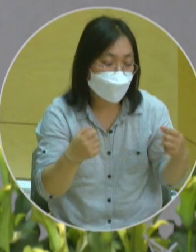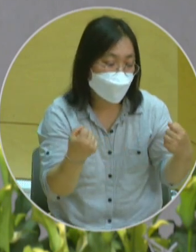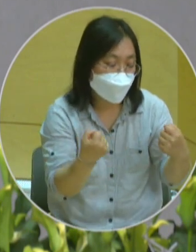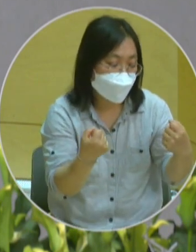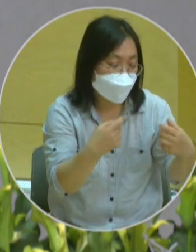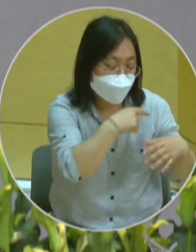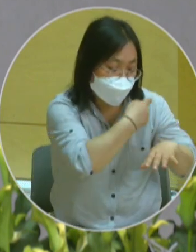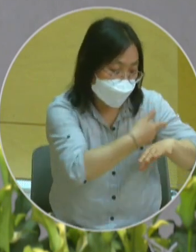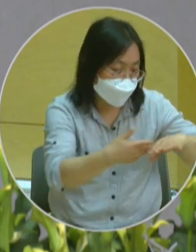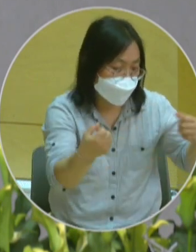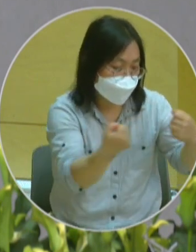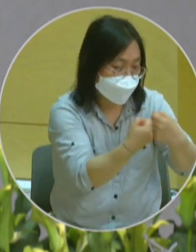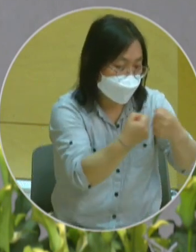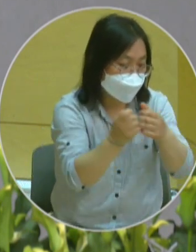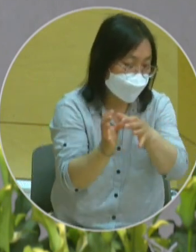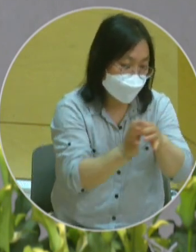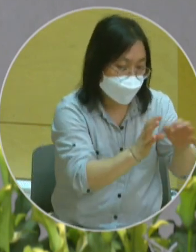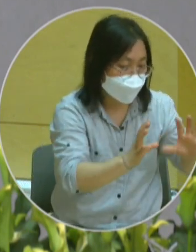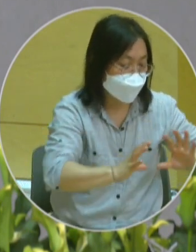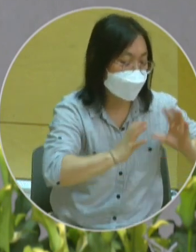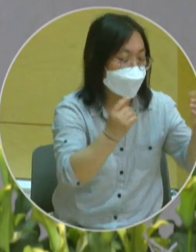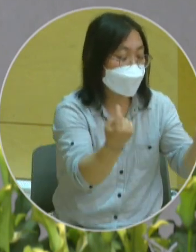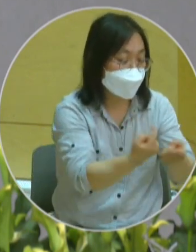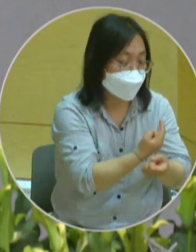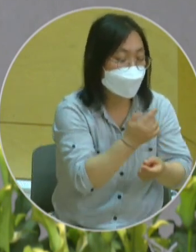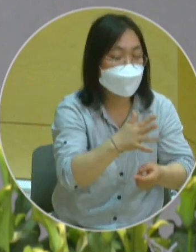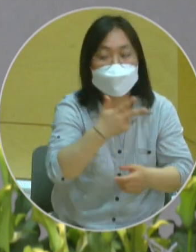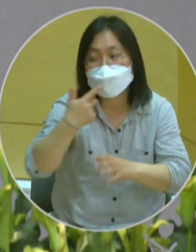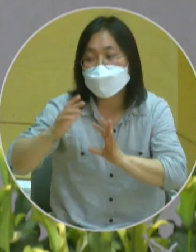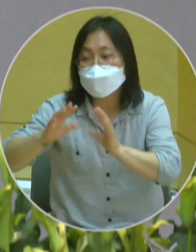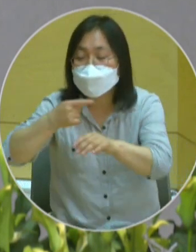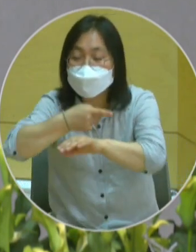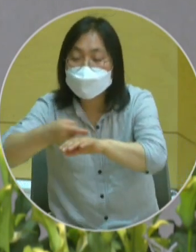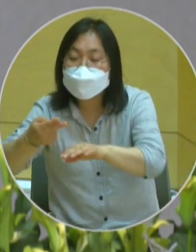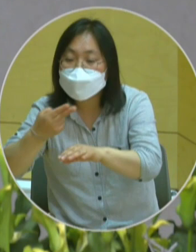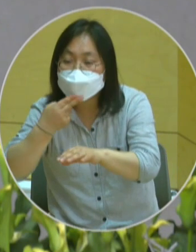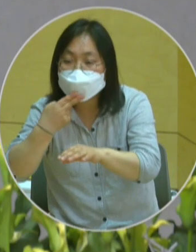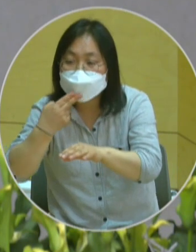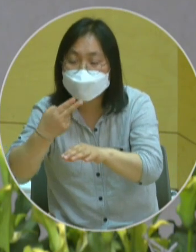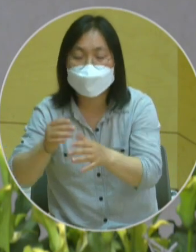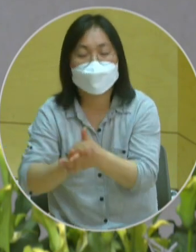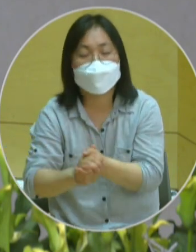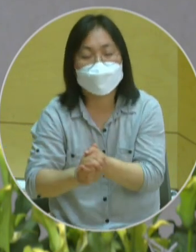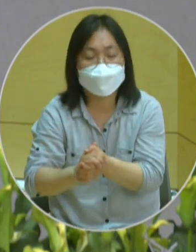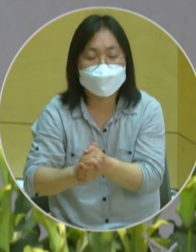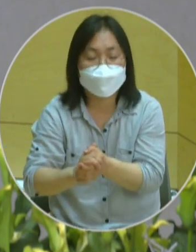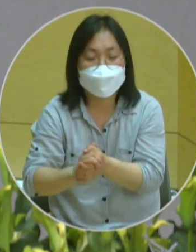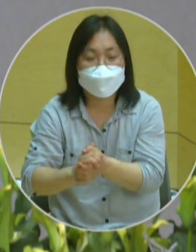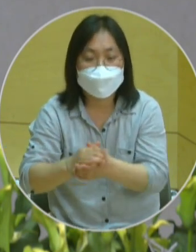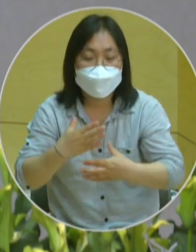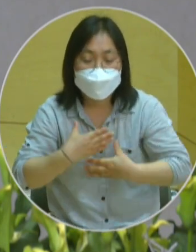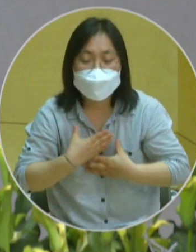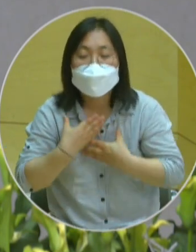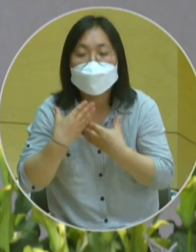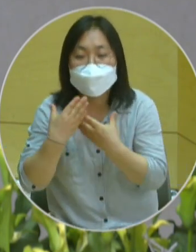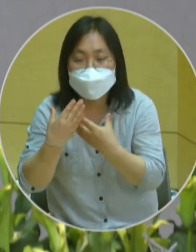나라가 변화됐다면, 영국은 그거 없이 변화되고 새로운 이 근대화에서 현대로 넘어오는 과정을 겪을 수